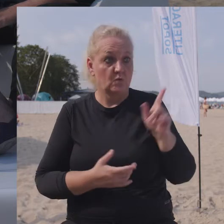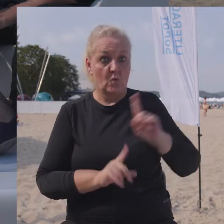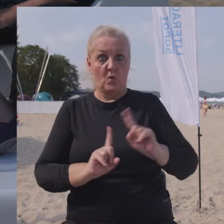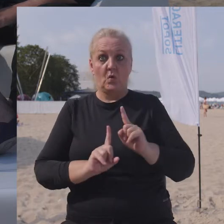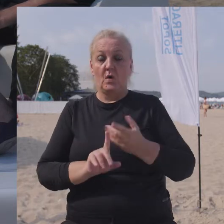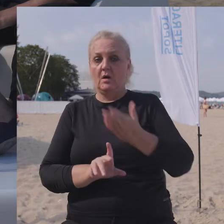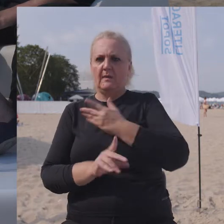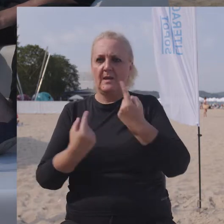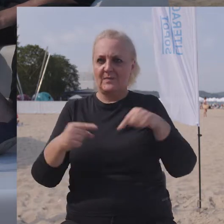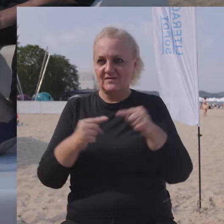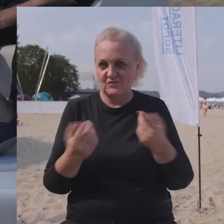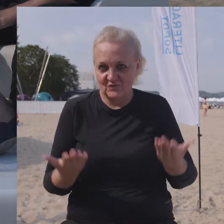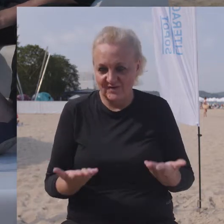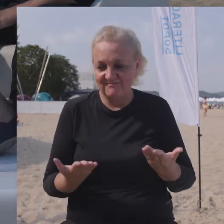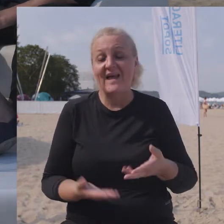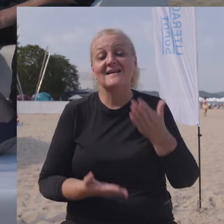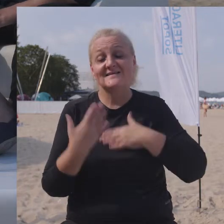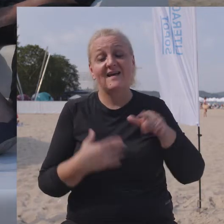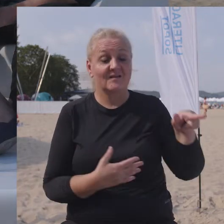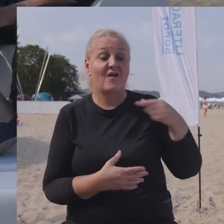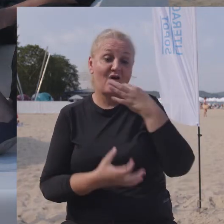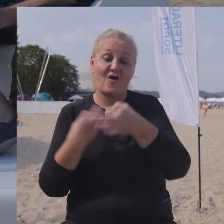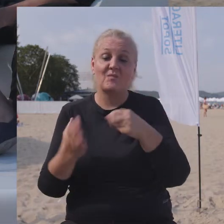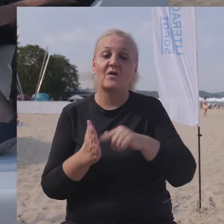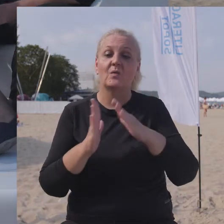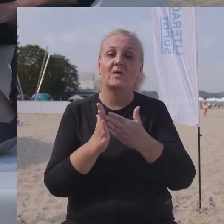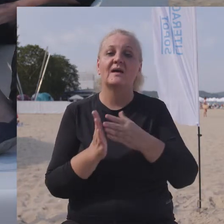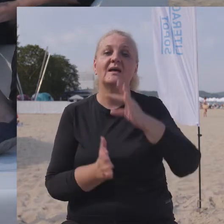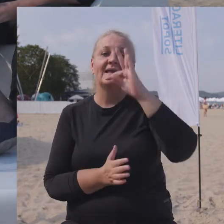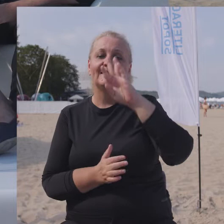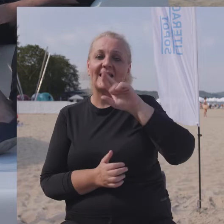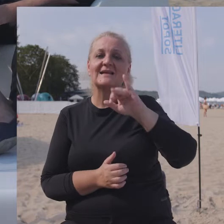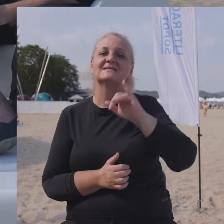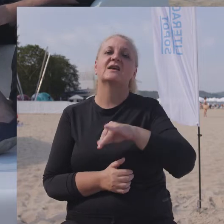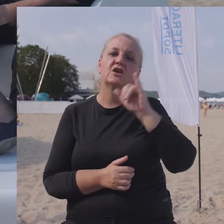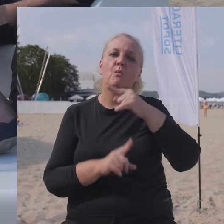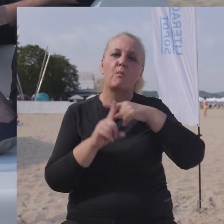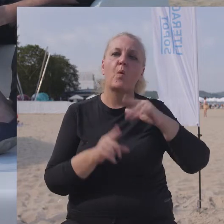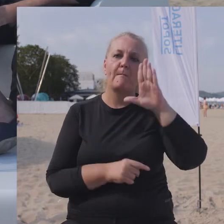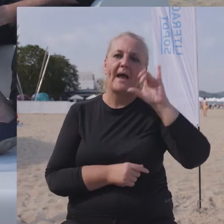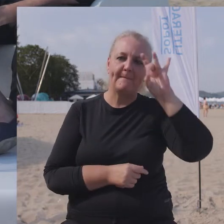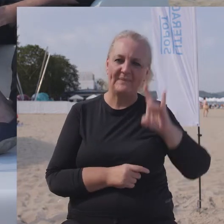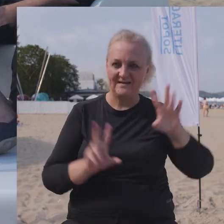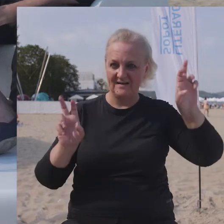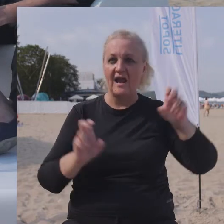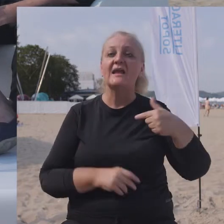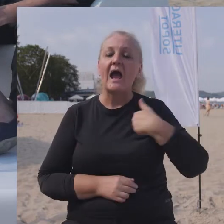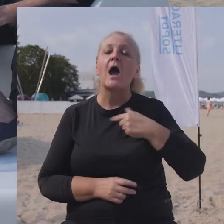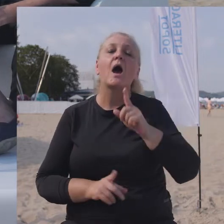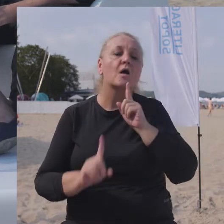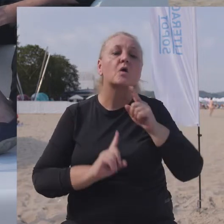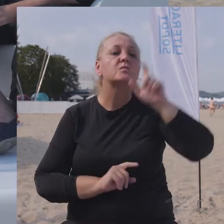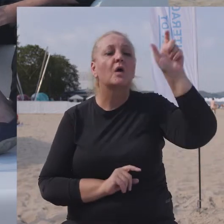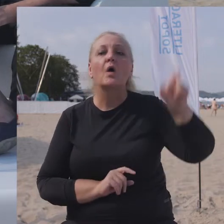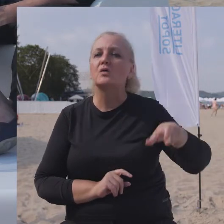przyjęcia. Cieszę się, że wspomniałeś książkę Trans i Pół Baby, kiedy rozmawiałam z tłumaczką, polską tłumaczką